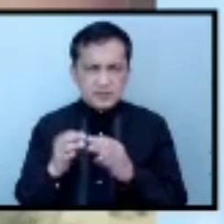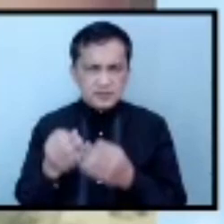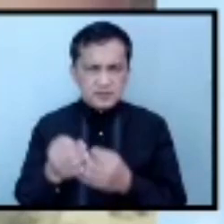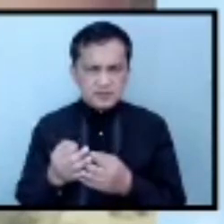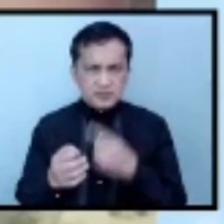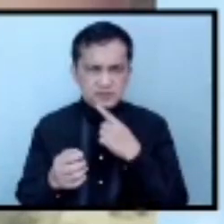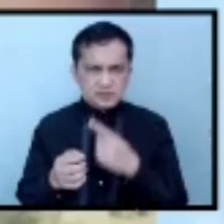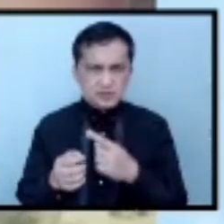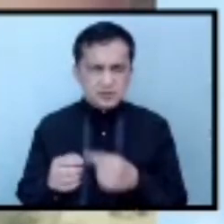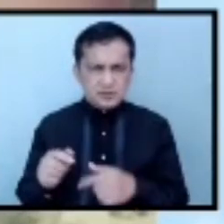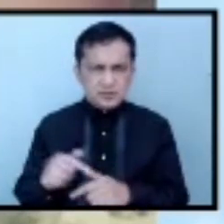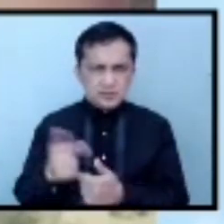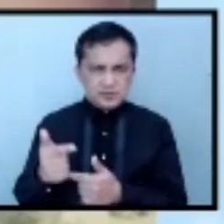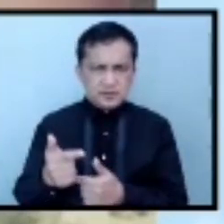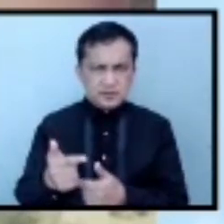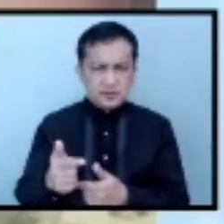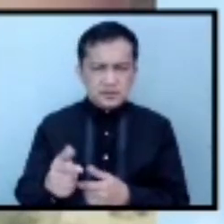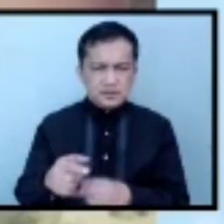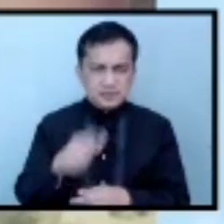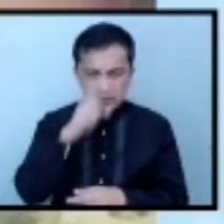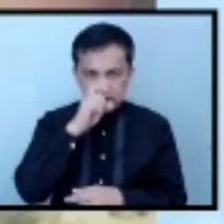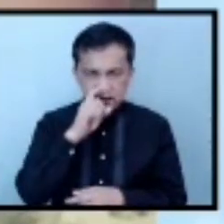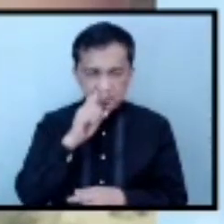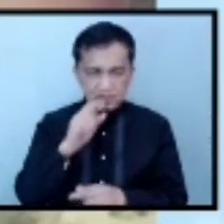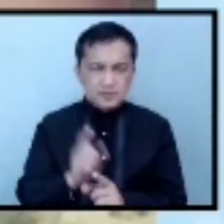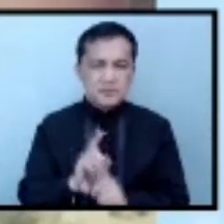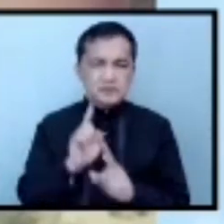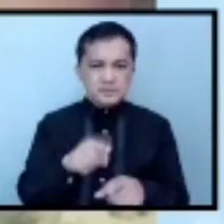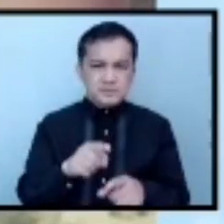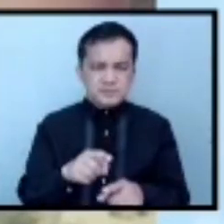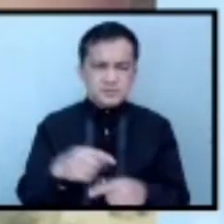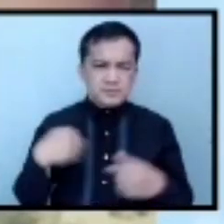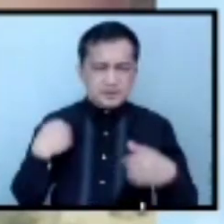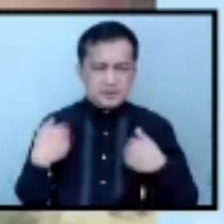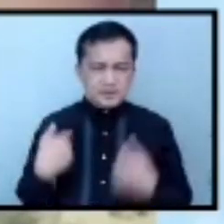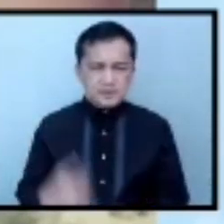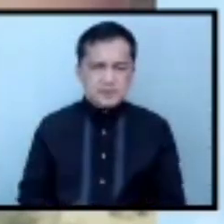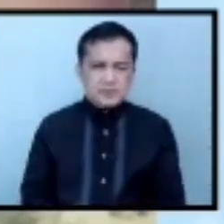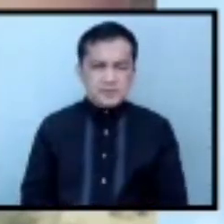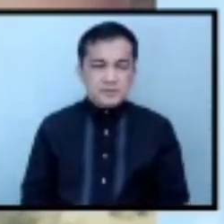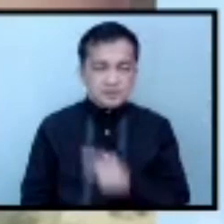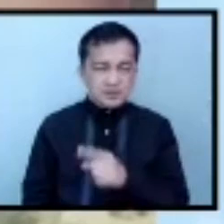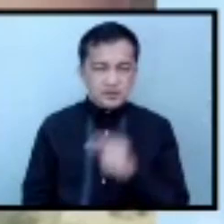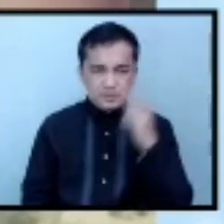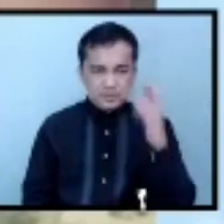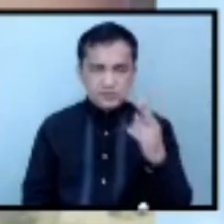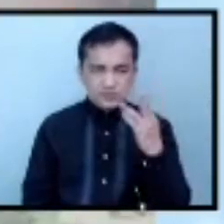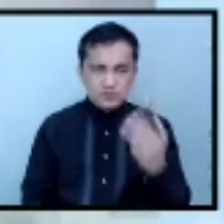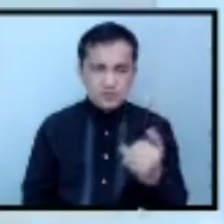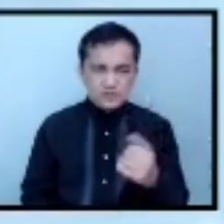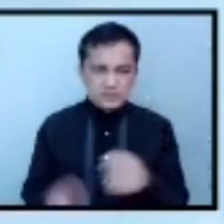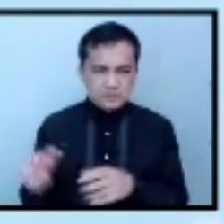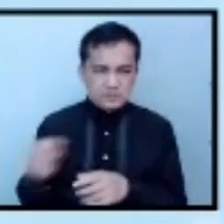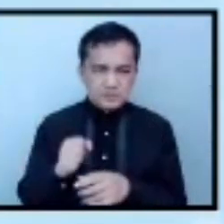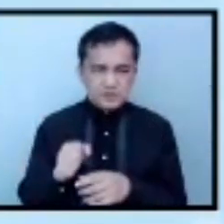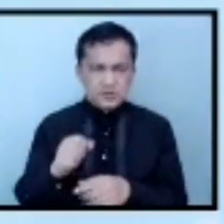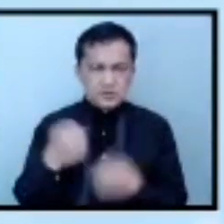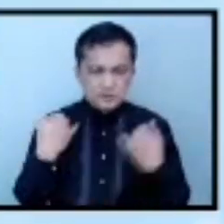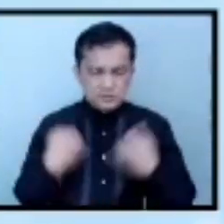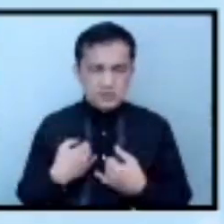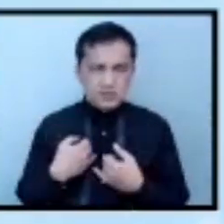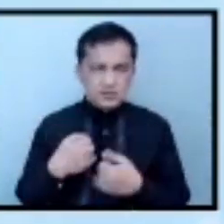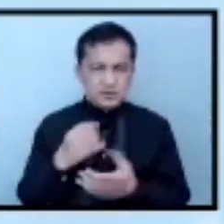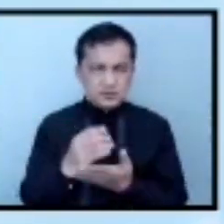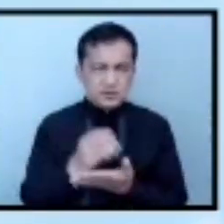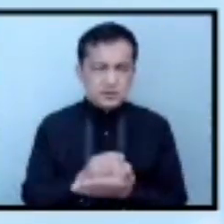alahas mula sa mga nakatatanda papunta sa mga nakababata. At ito raw ang dahilan kung bakit siya kumuha ng jewelry courses at launch